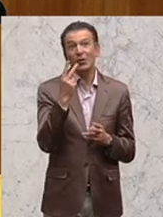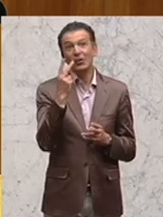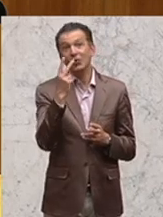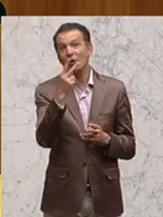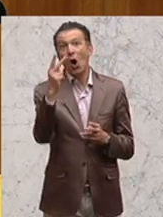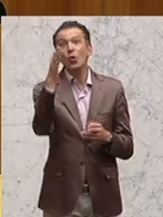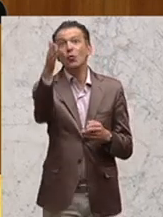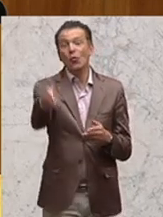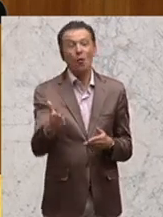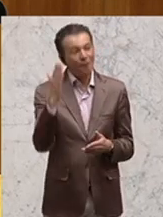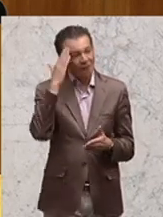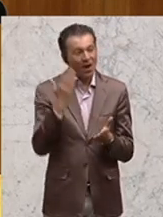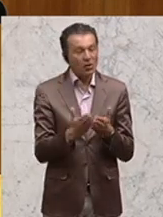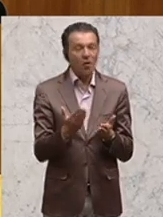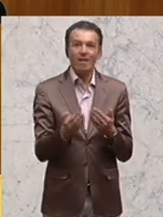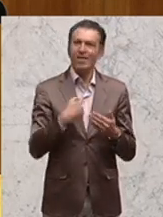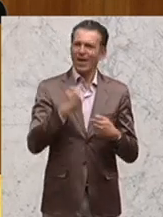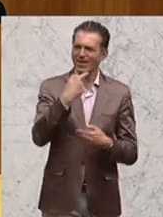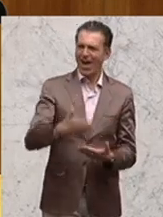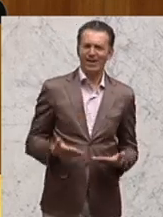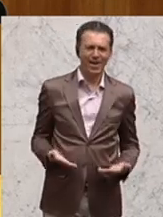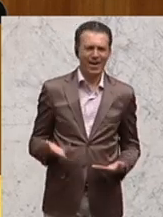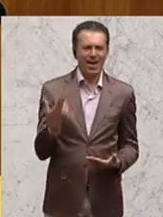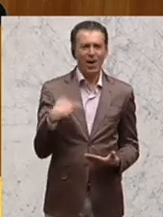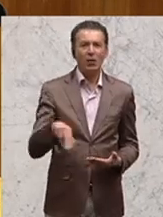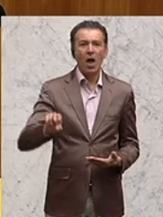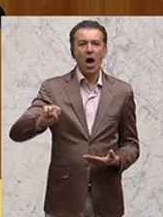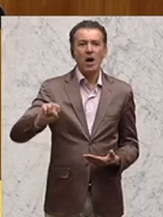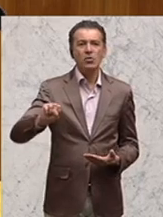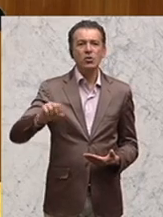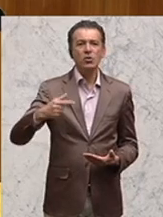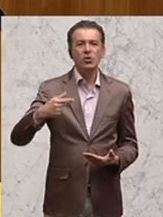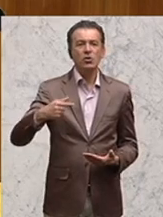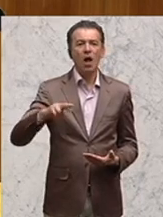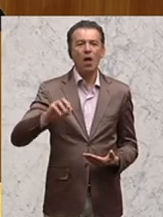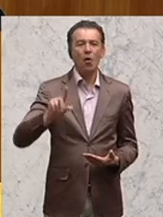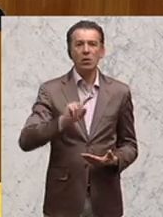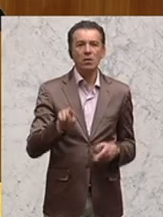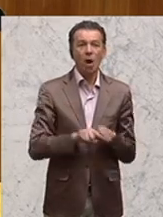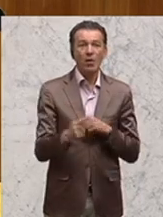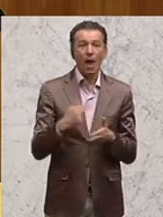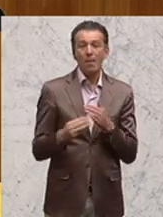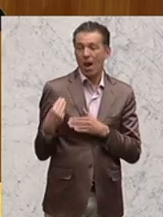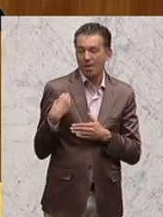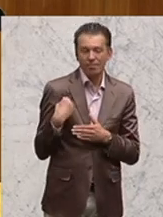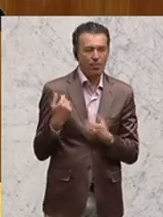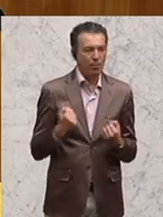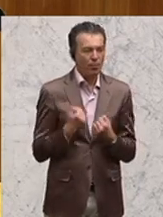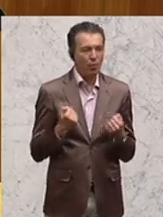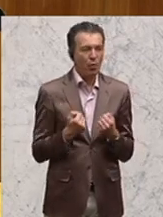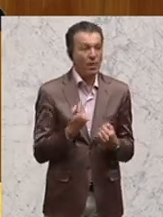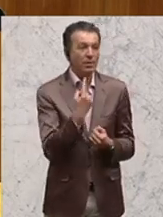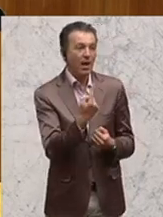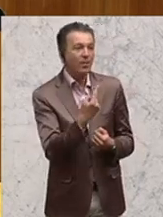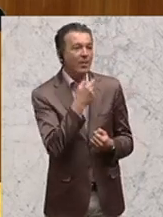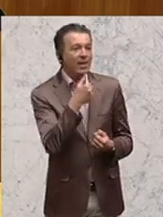im Vorhinein schon weiß, was ich sagen will. Und der Herr Strolz hat mich auch dreimal angesprochen, weil wir bemühen, Sie nicht zu